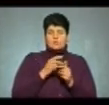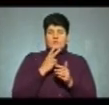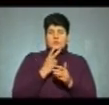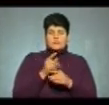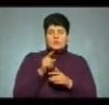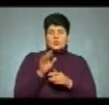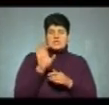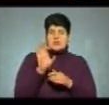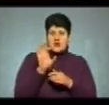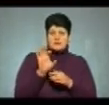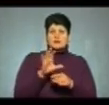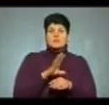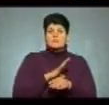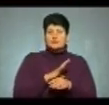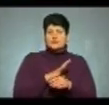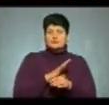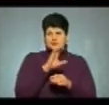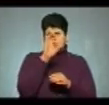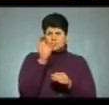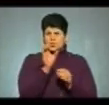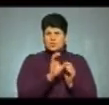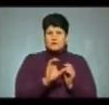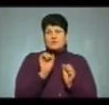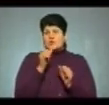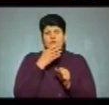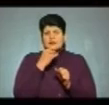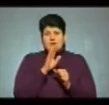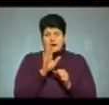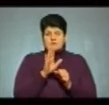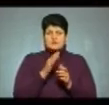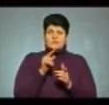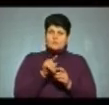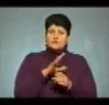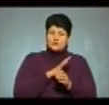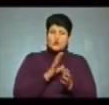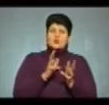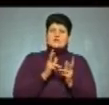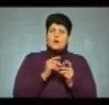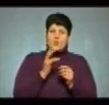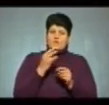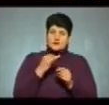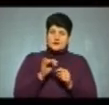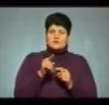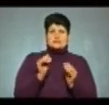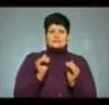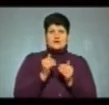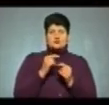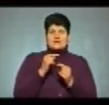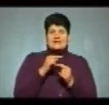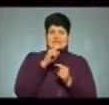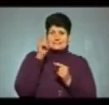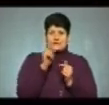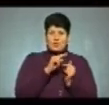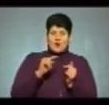той діаметр труби, який був, хоч він може не красивий, не естетичний, але він був розрахований, і вони зменшують циркуляцію.